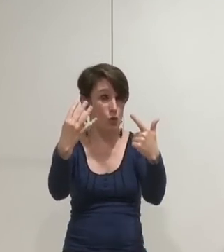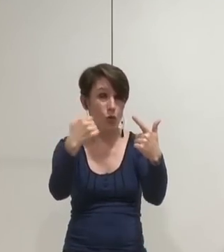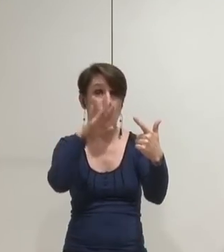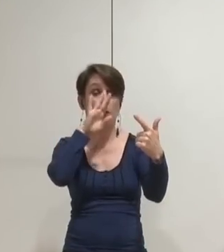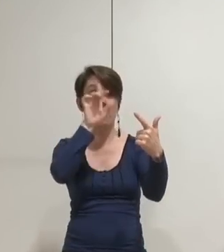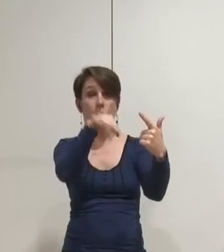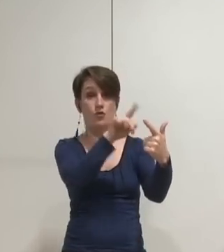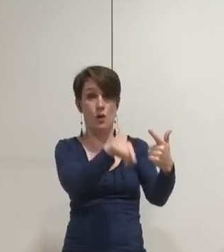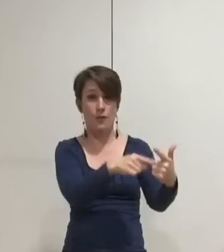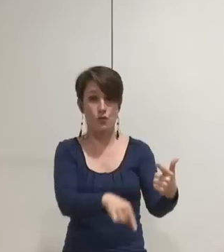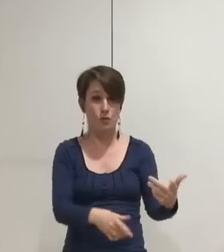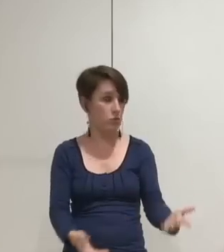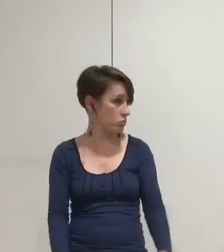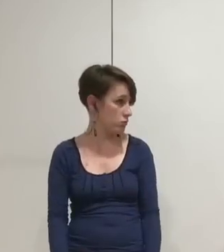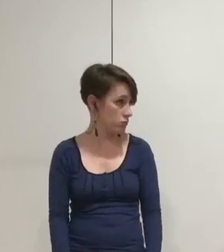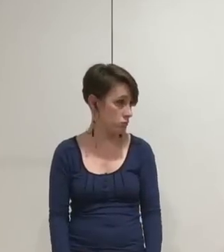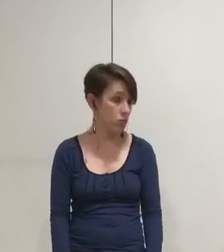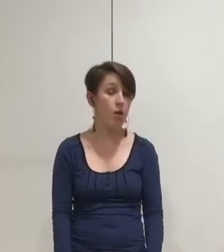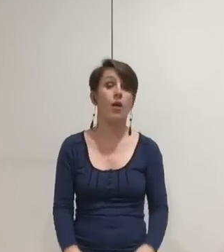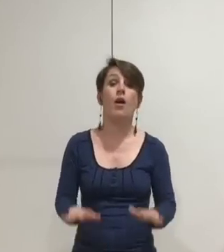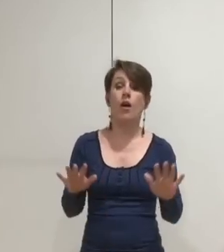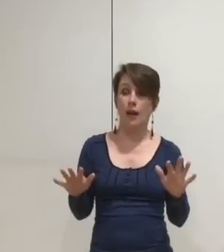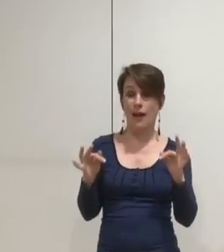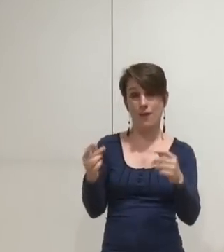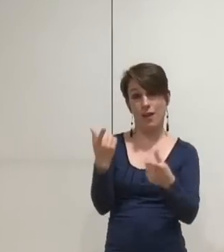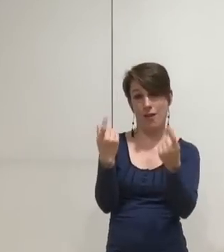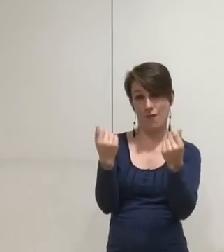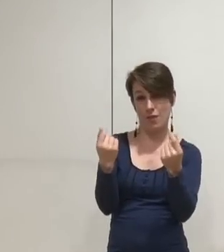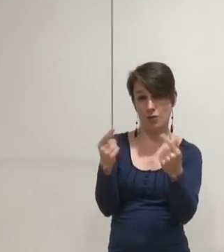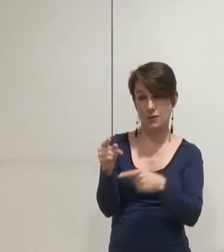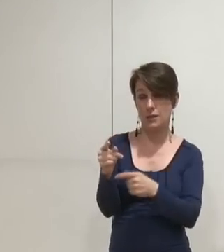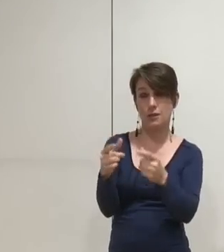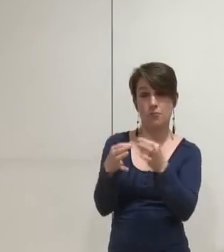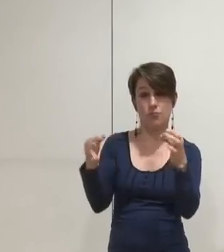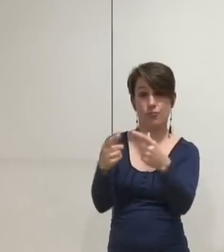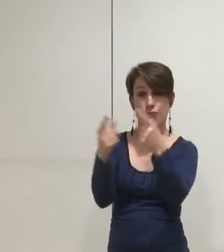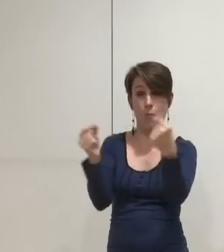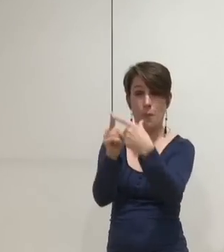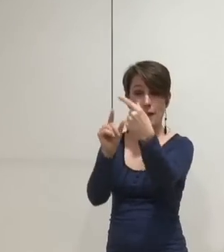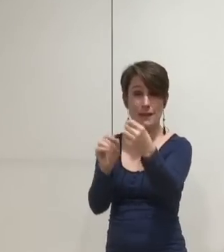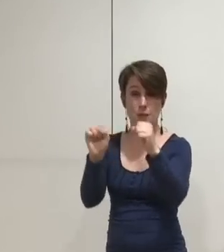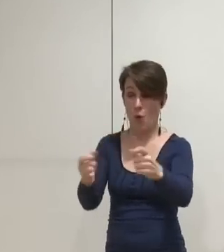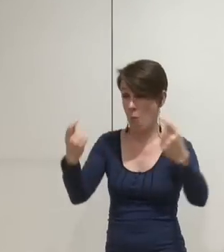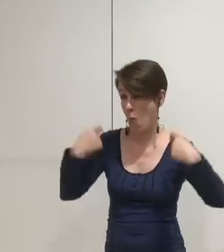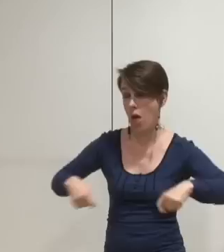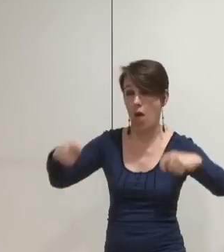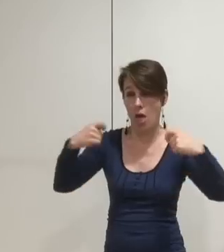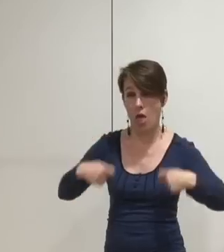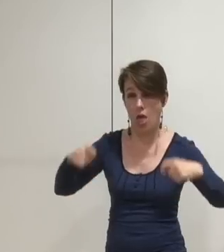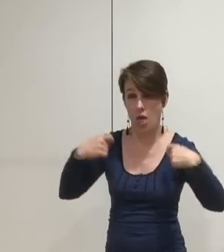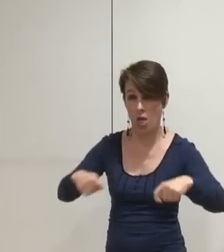annulés sur le plan financier le Palais des Sports peut devenir un gouffre pour la ville sans recette